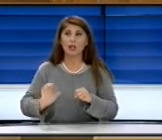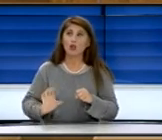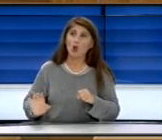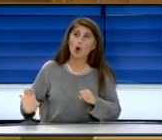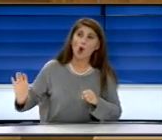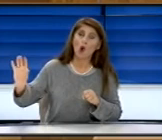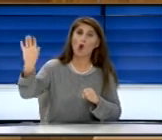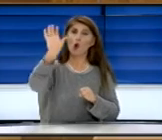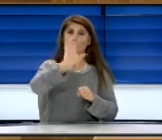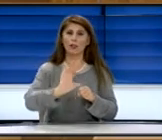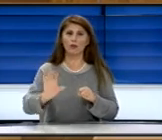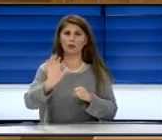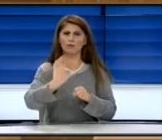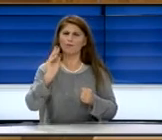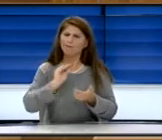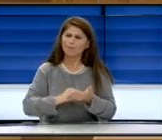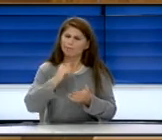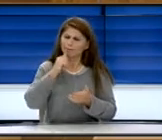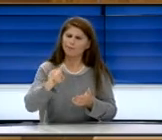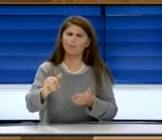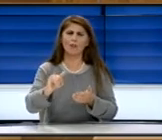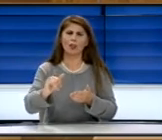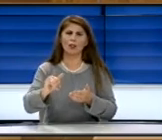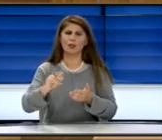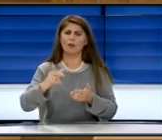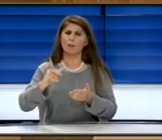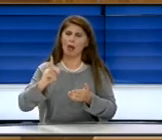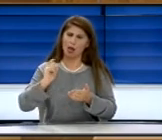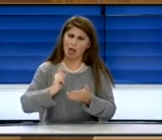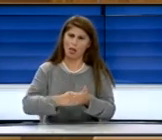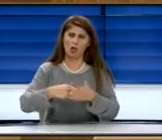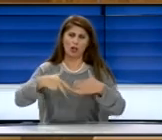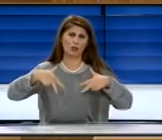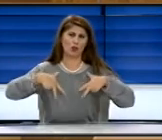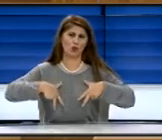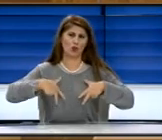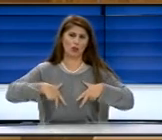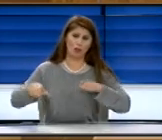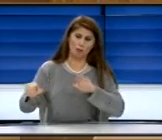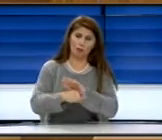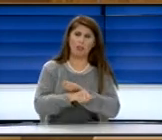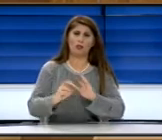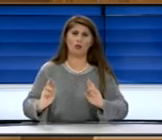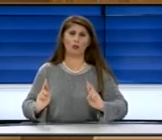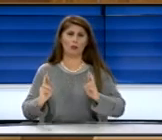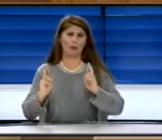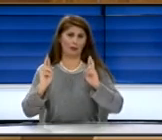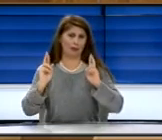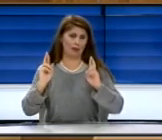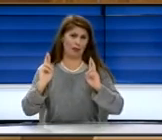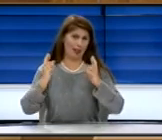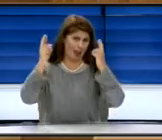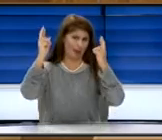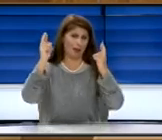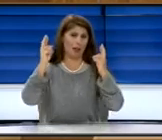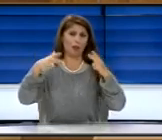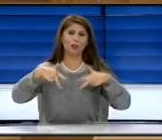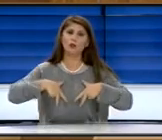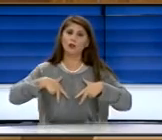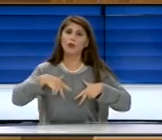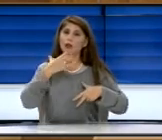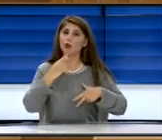Ευρώπη, οι απανωτές κρατικοποιήσεις που όντως γίνονται, απλά και μόνο γιατί οι επιχειρήσεις έπεσαν έξω, το